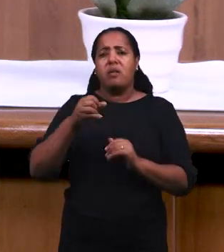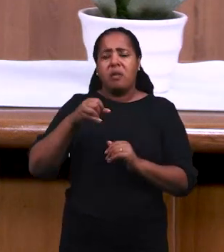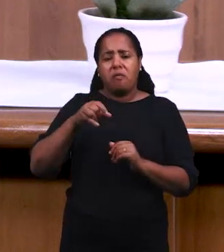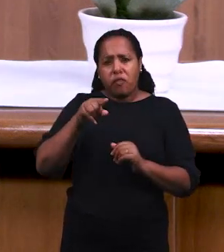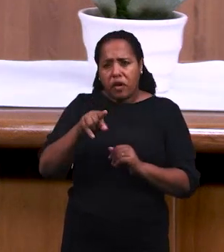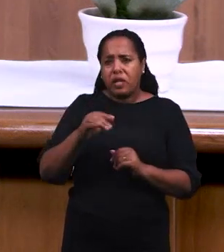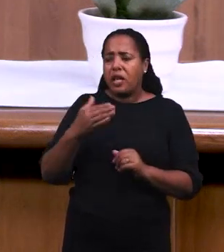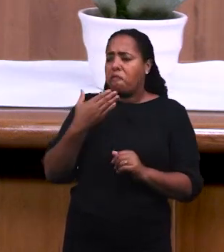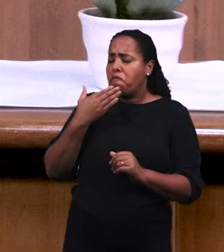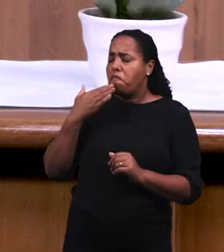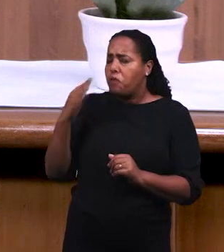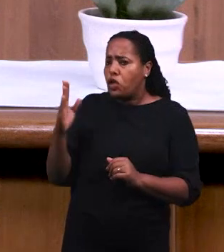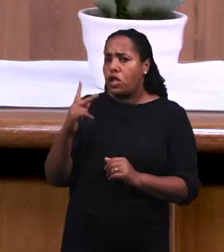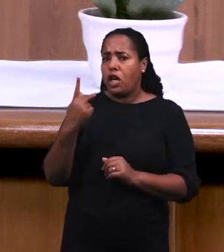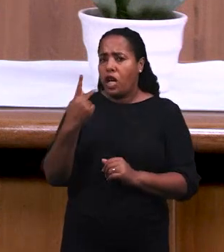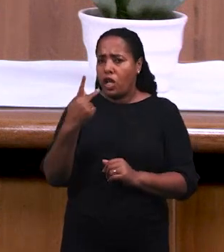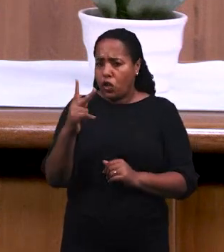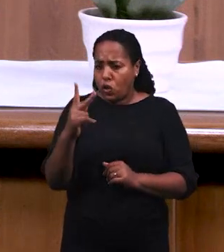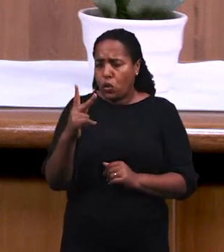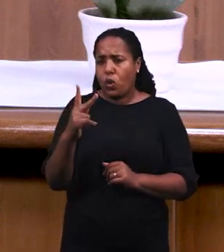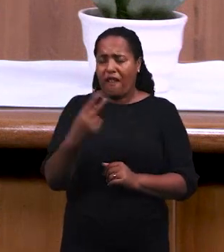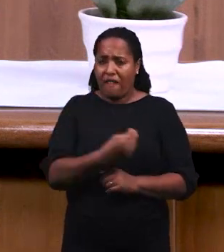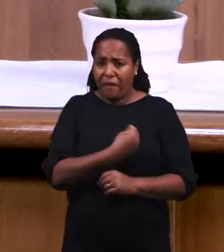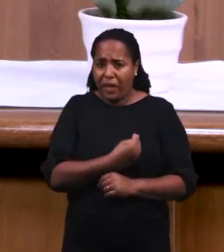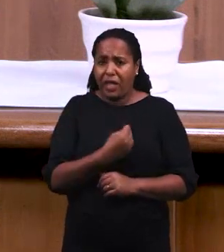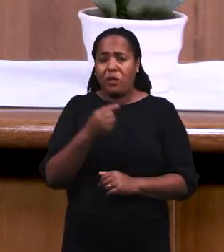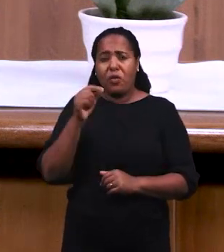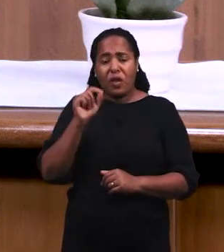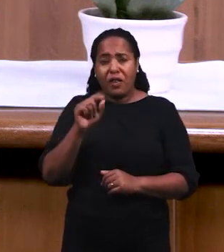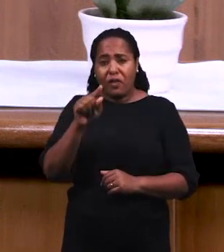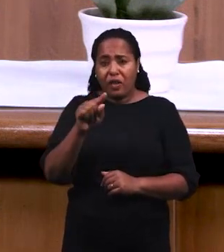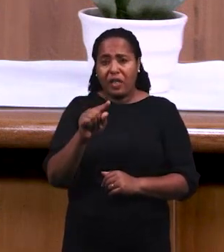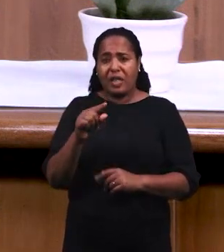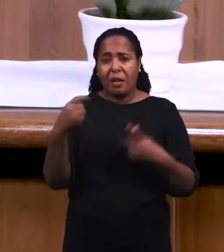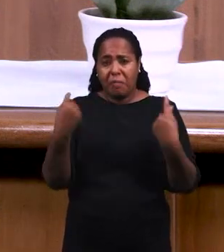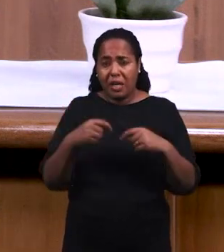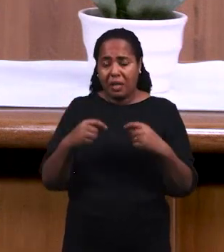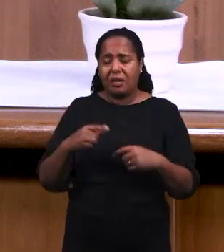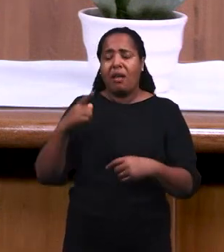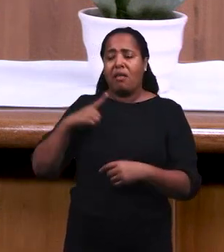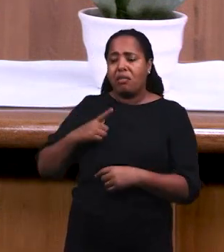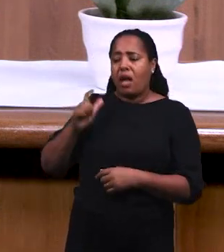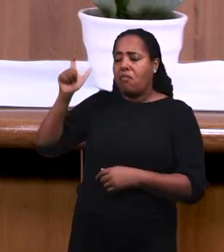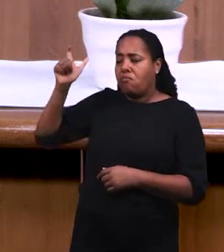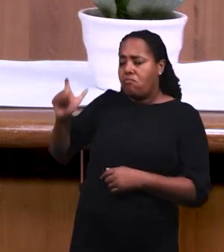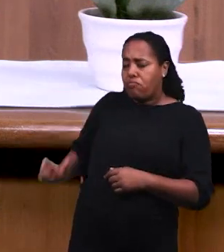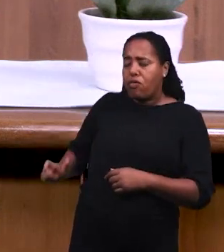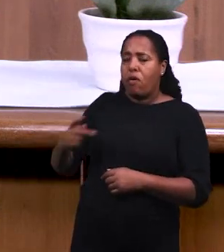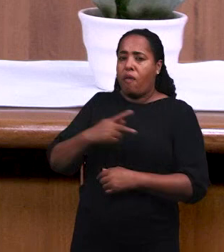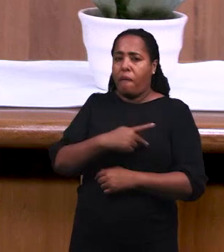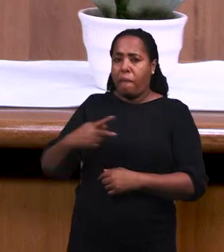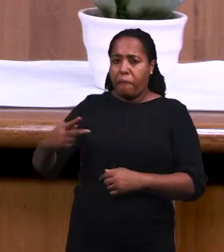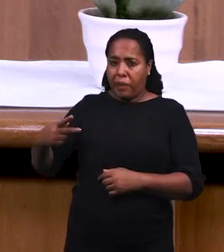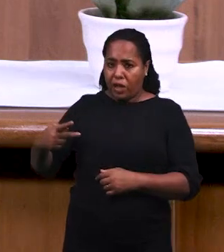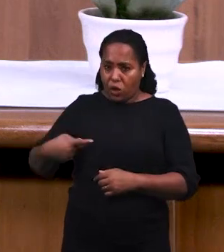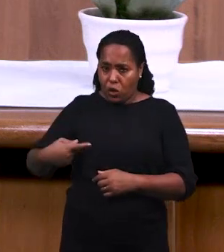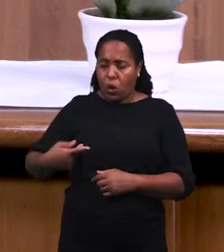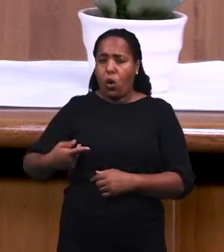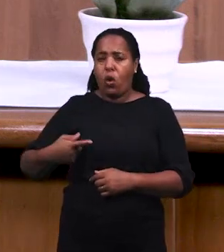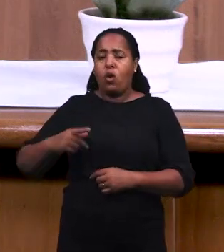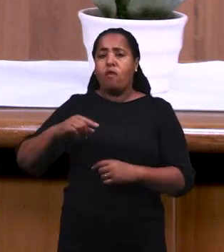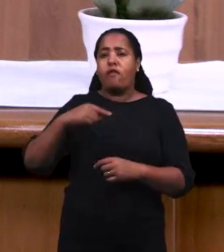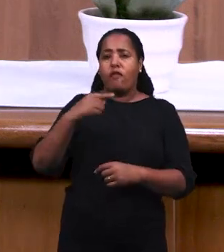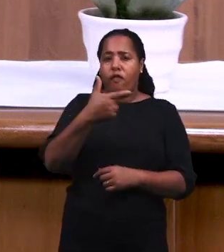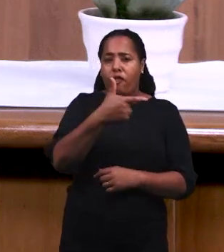за вас помолились, чтобы вы принесли нужды ваши пред Господом. Пастор будет всегда в